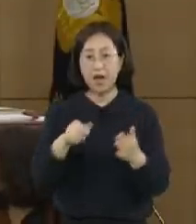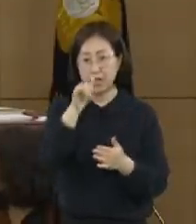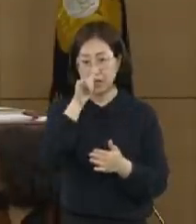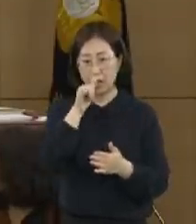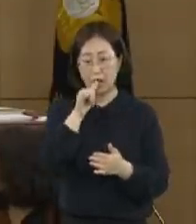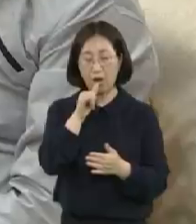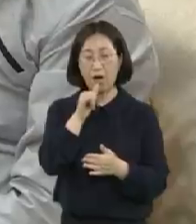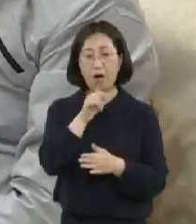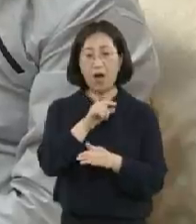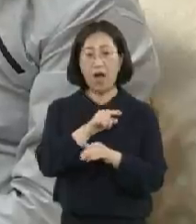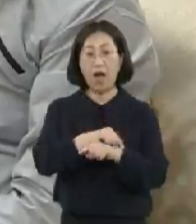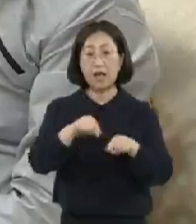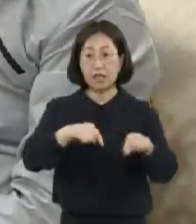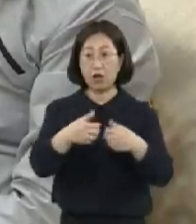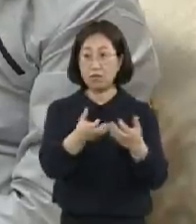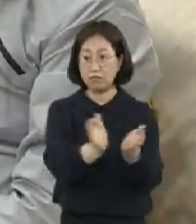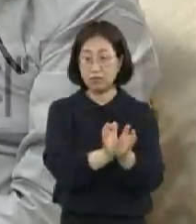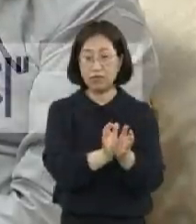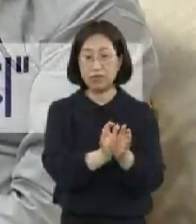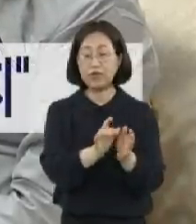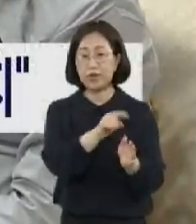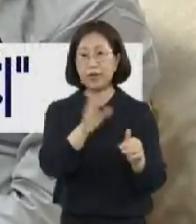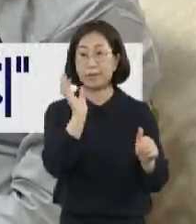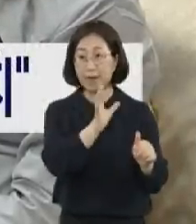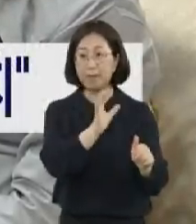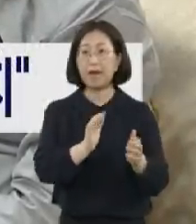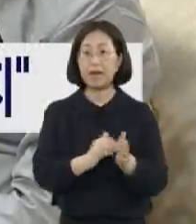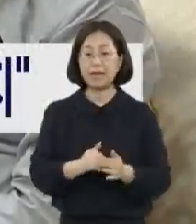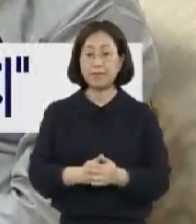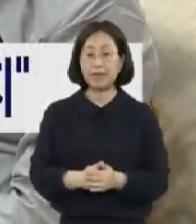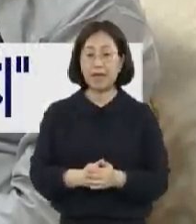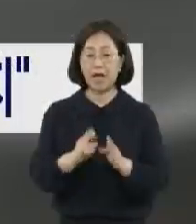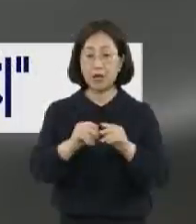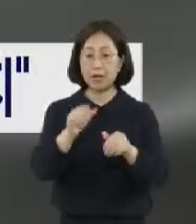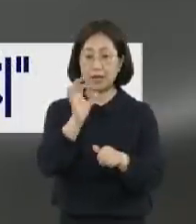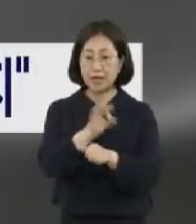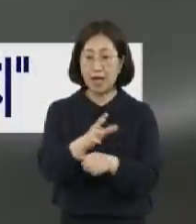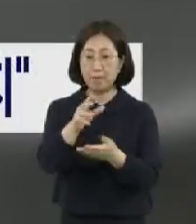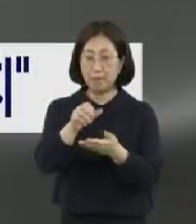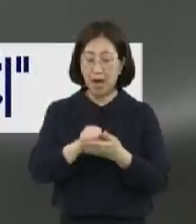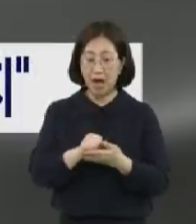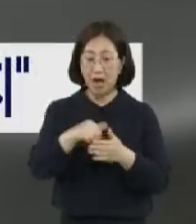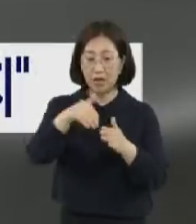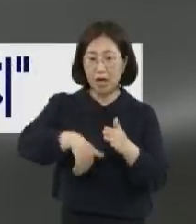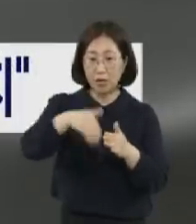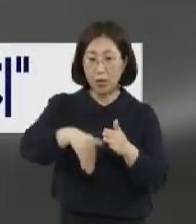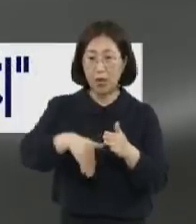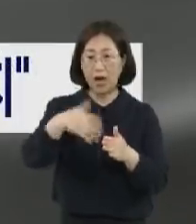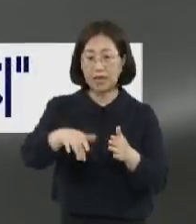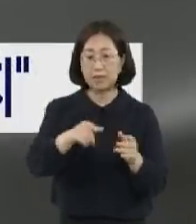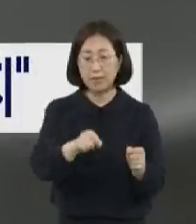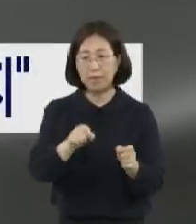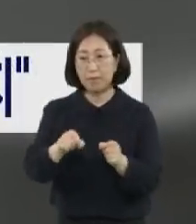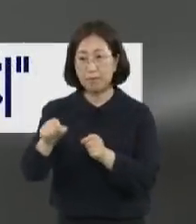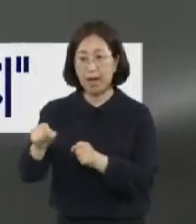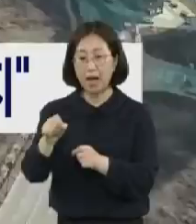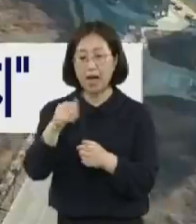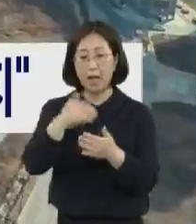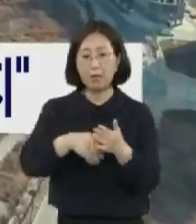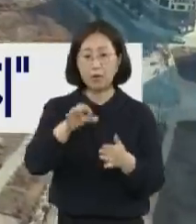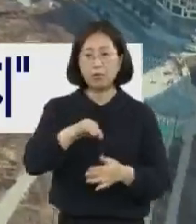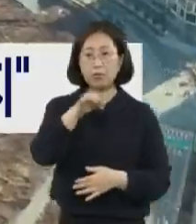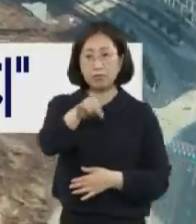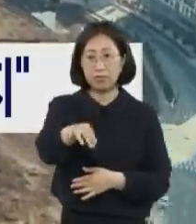안일한 행정을 질타했습니다. 이케아가 토지를 사들인 뒤 6년간 착공을 안 하고 잠금 납부를 미룬 점을